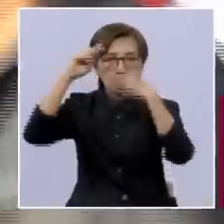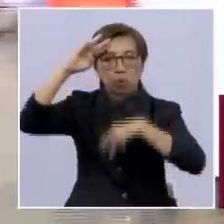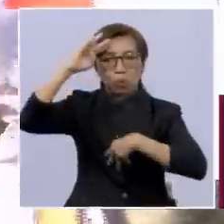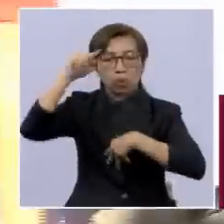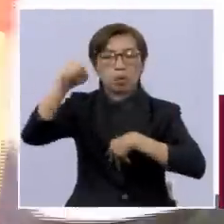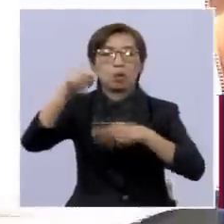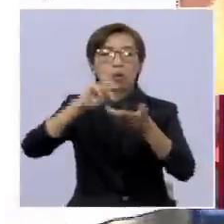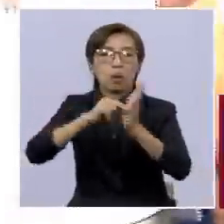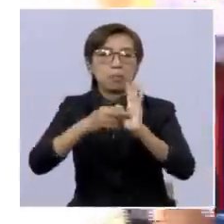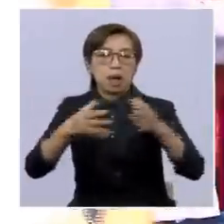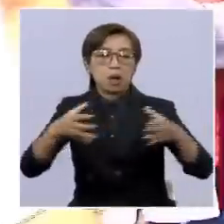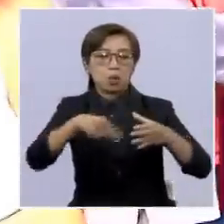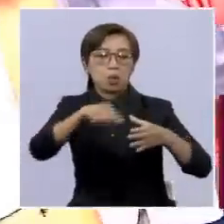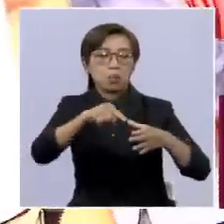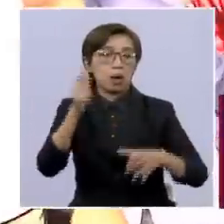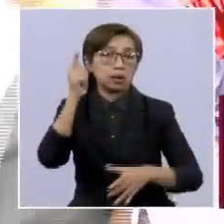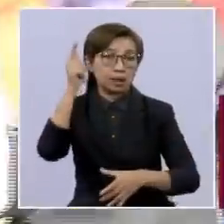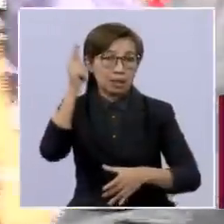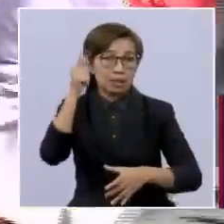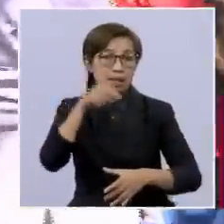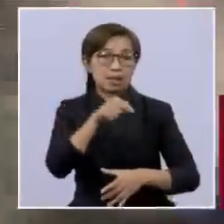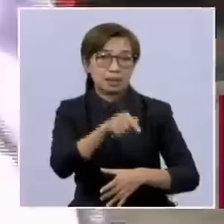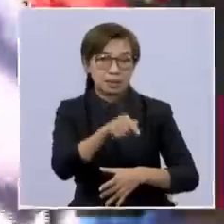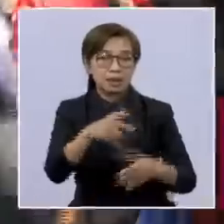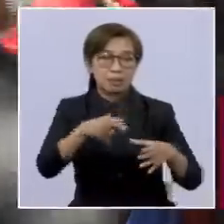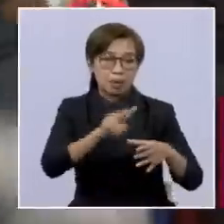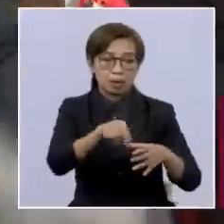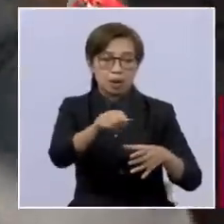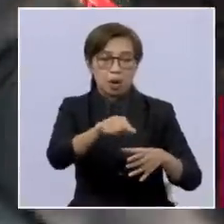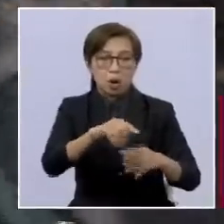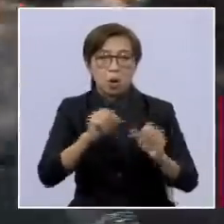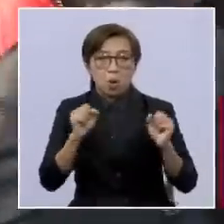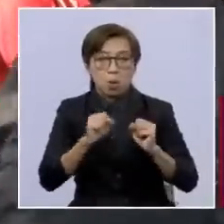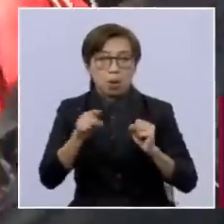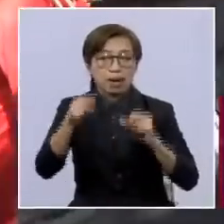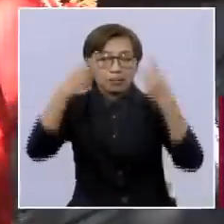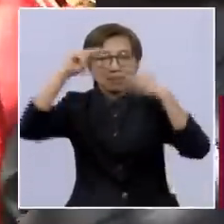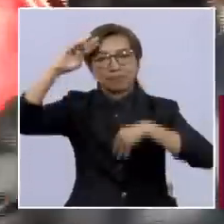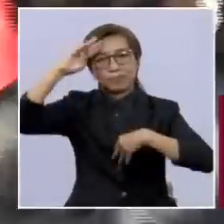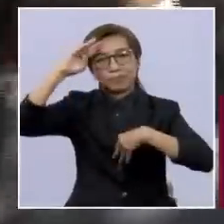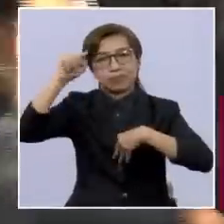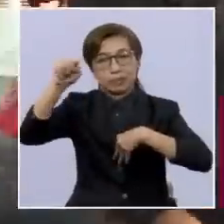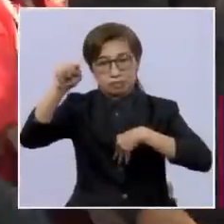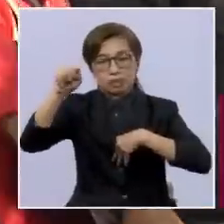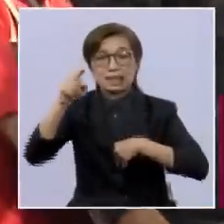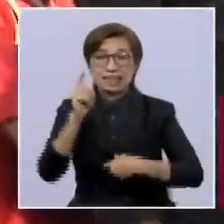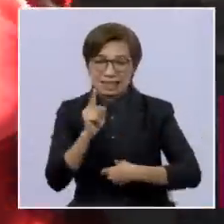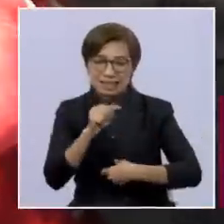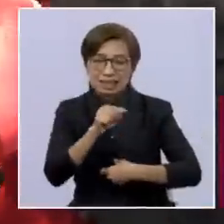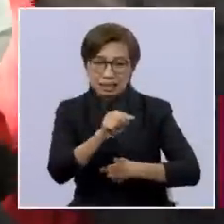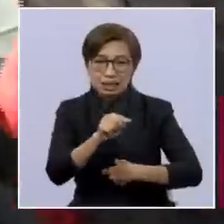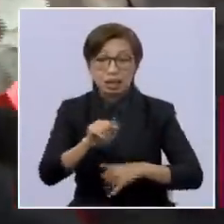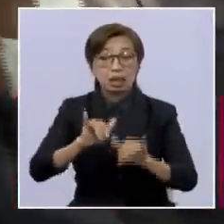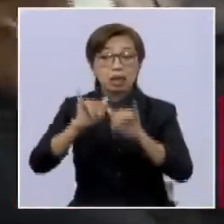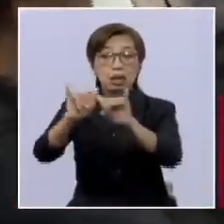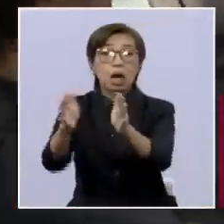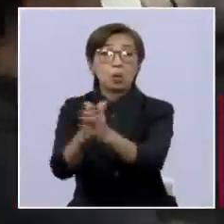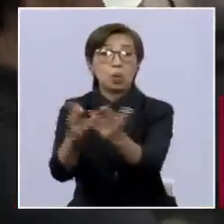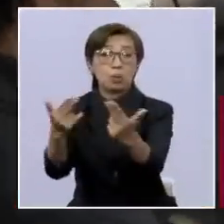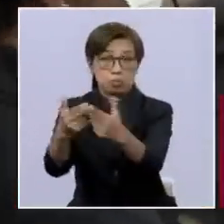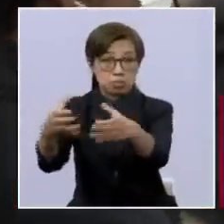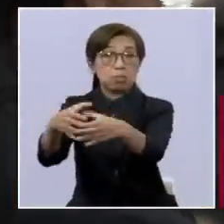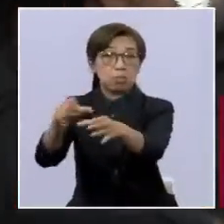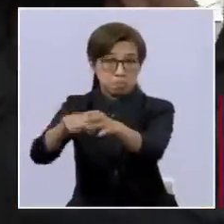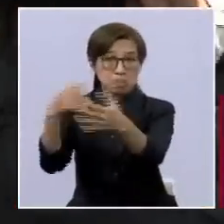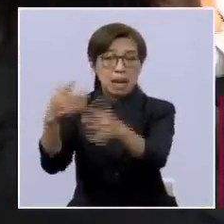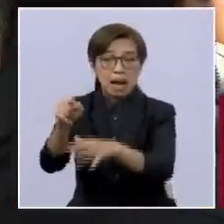เห็นว่าสิ่งที่ฝ่ายคุณทักษิณกลัวที่สุดในการเลือกตั้งครั้งนี้ก็คือพลเอกประยุทธ์ถึงแม้จะไปสังกัดพรรคเกิดใหม่อย่างรวมไทยสร้างช